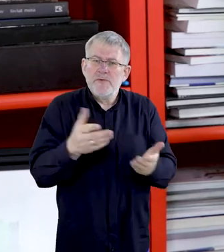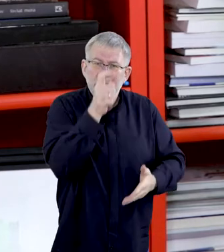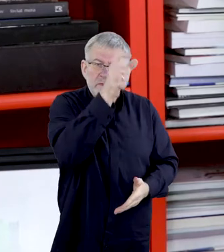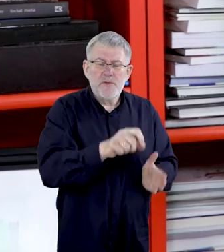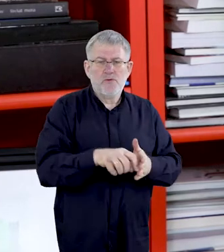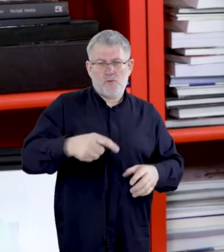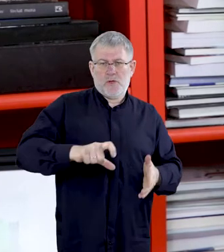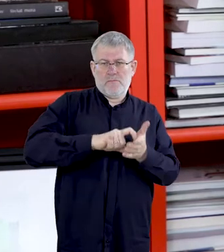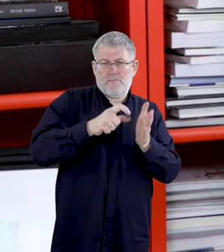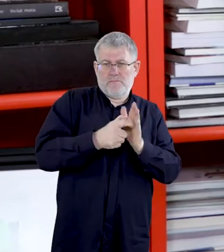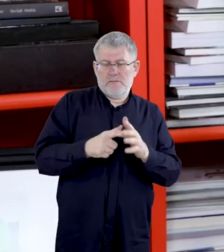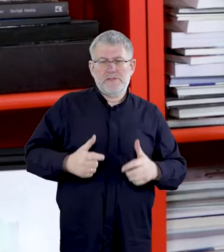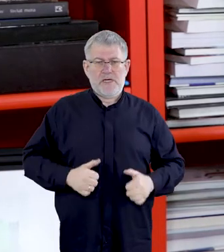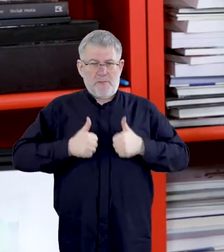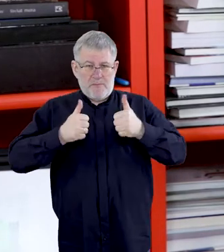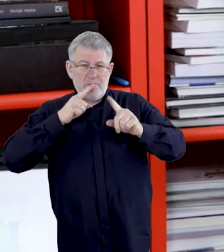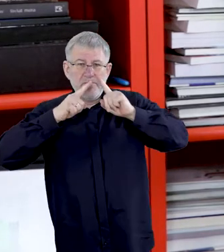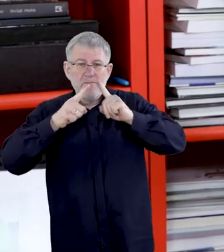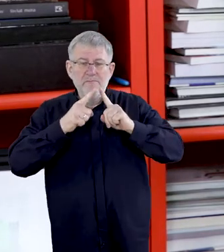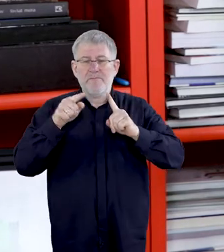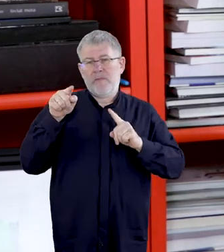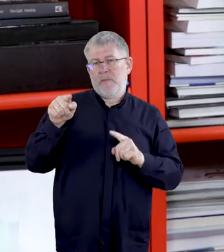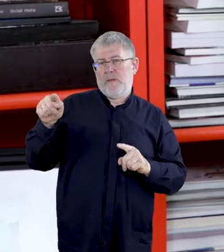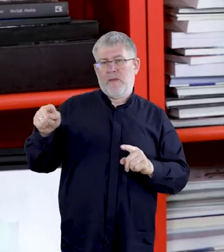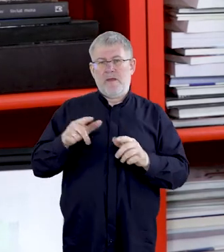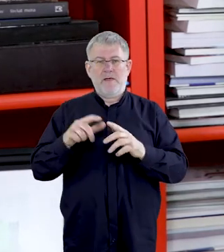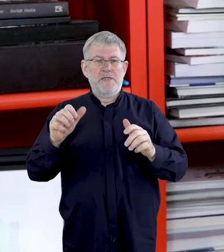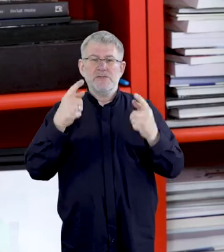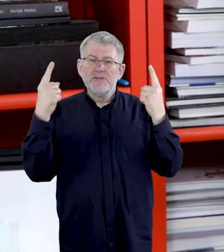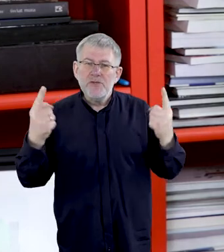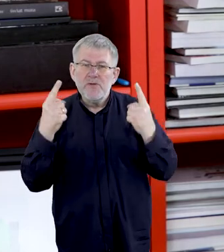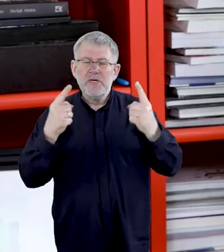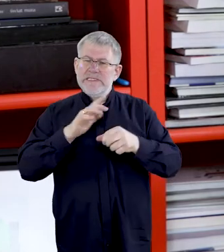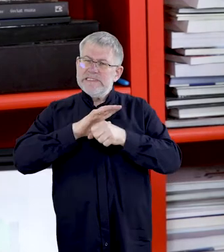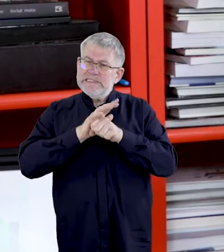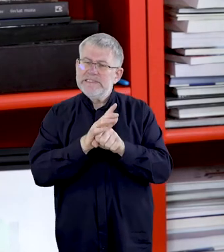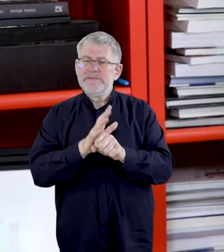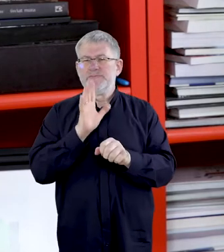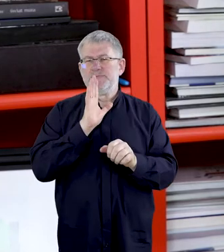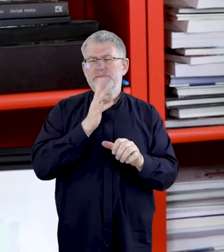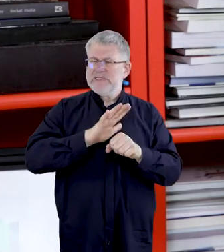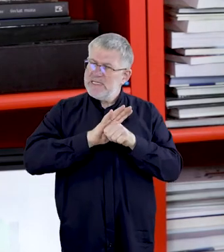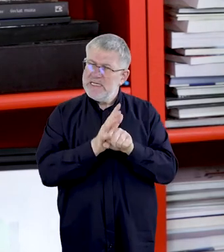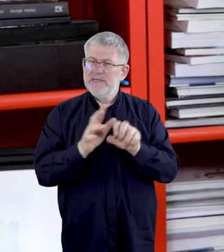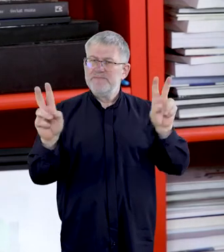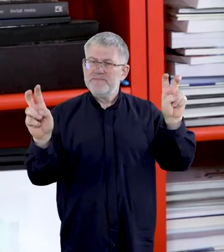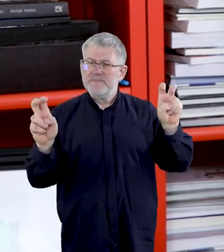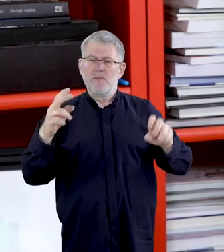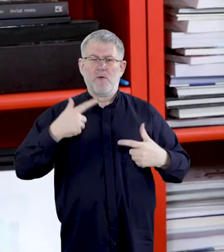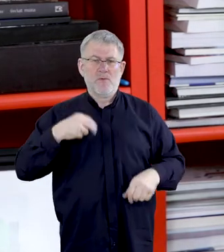studia, żeby o tym porozmawiać, bo tych takich przypadków, takiej dyskryminacji osób